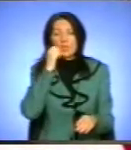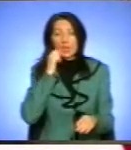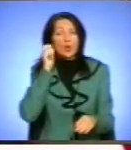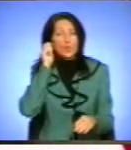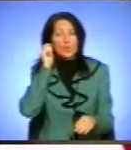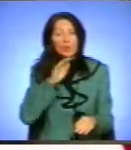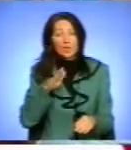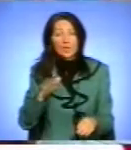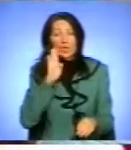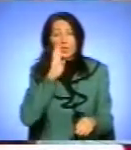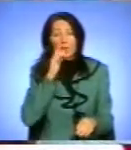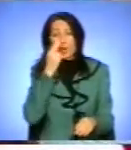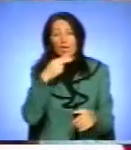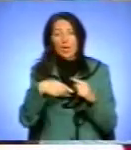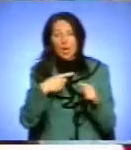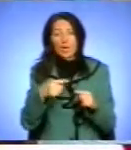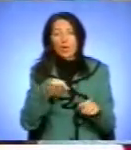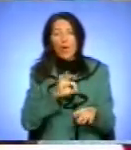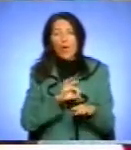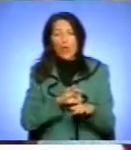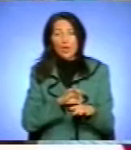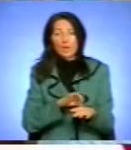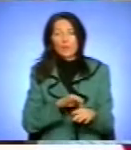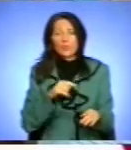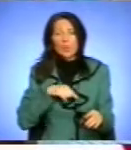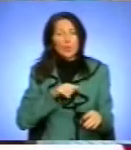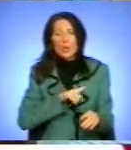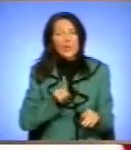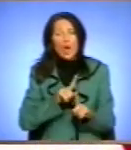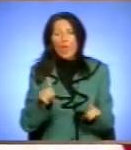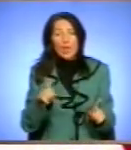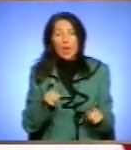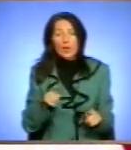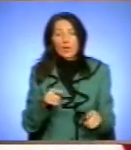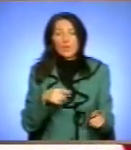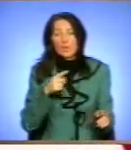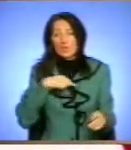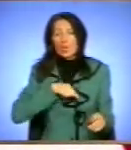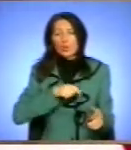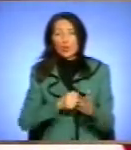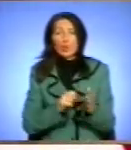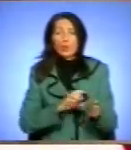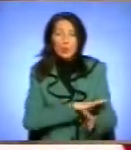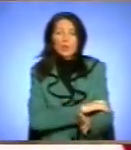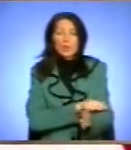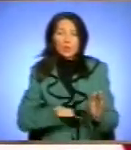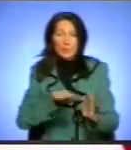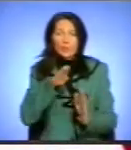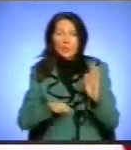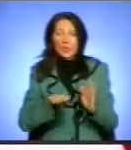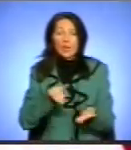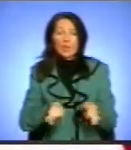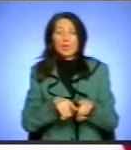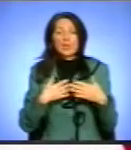та хронічно хворих. Симптоми неоднакові – від перепадів настрою до стрибків артеріального тиску і навіть задишки